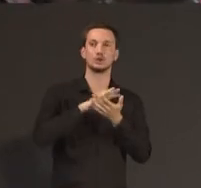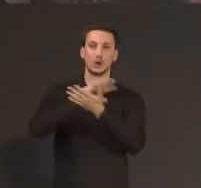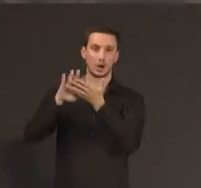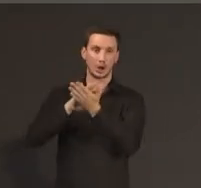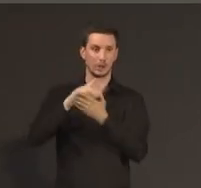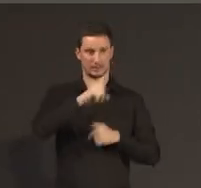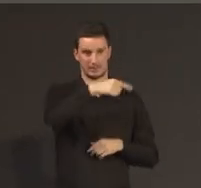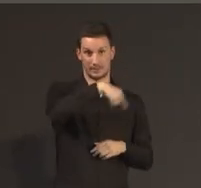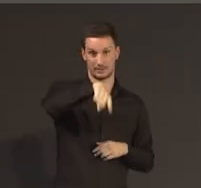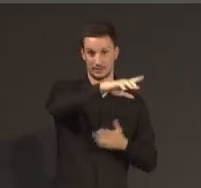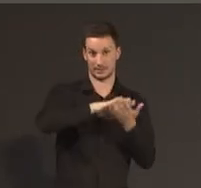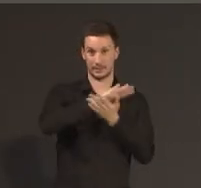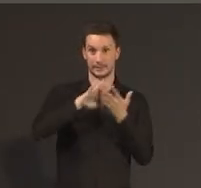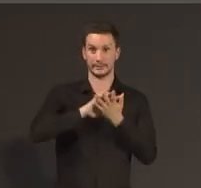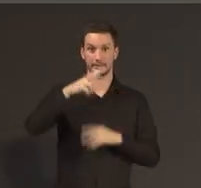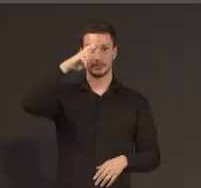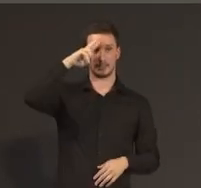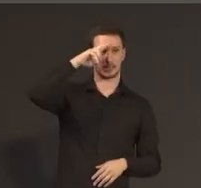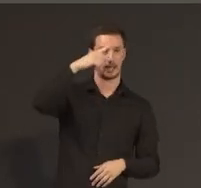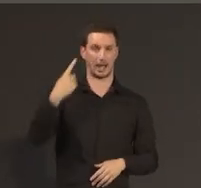vosaltres també parlareu molt, d'incertesa.